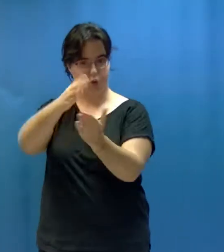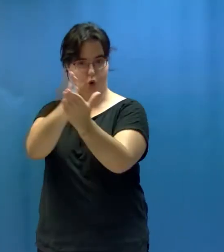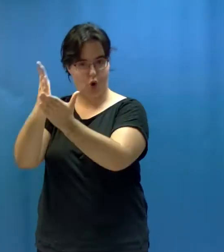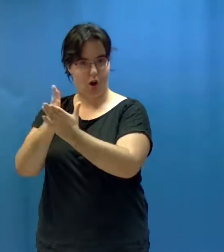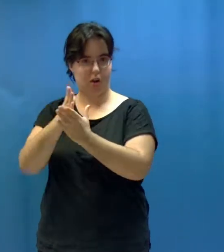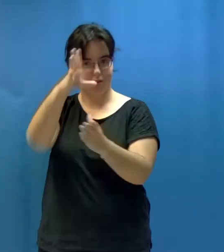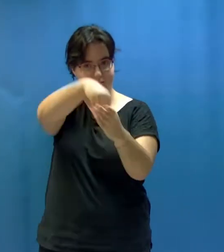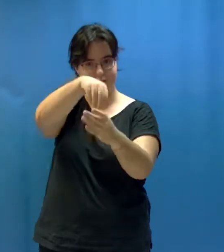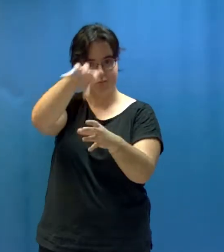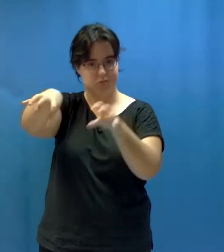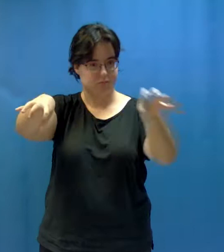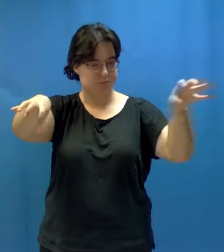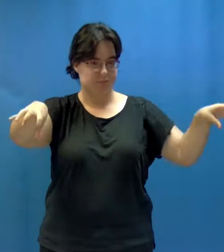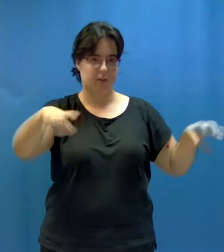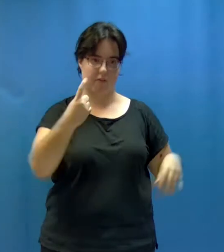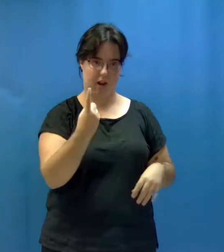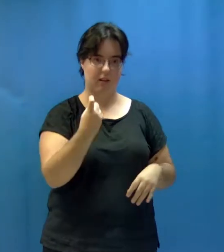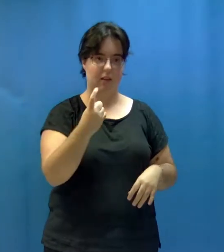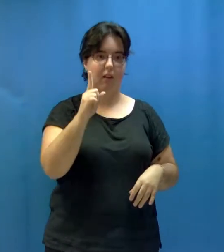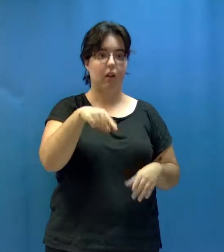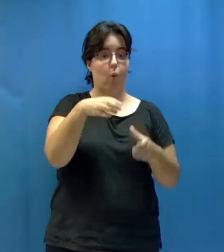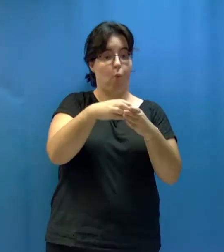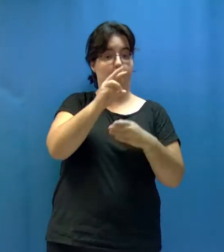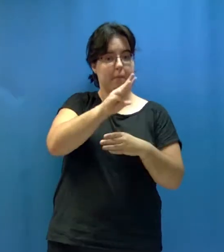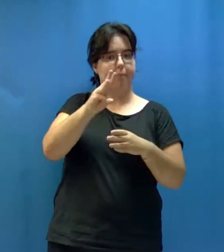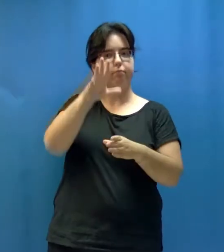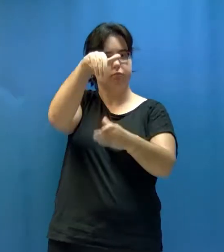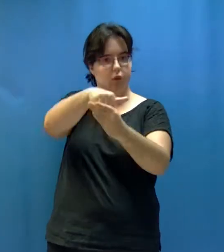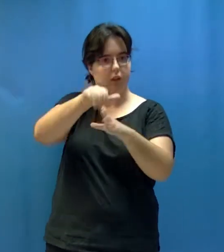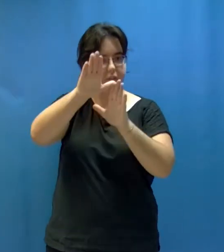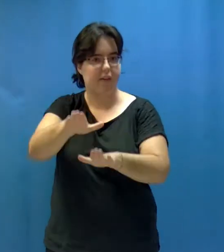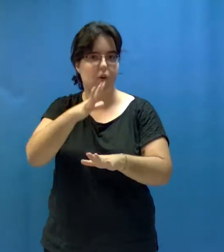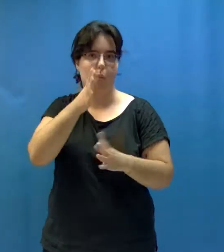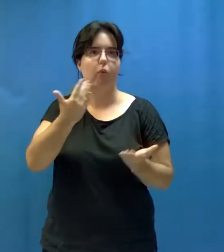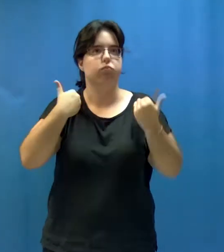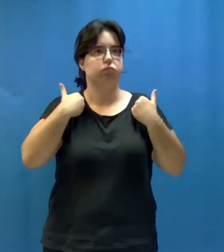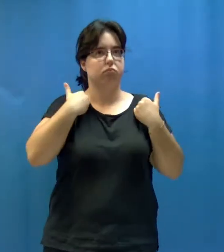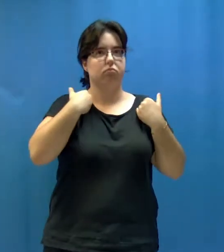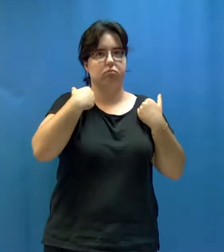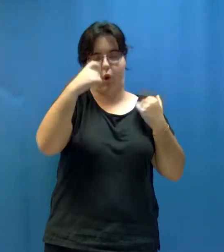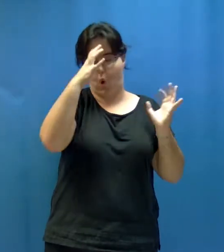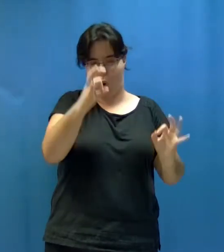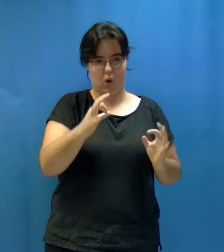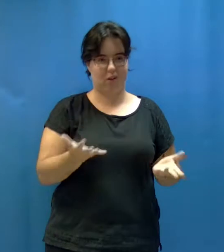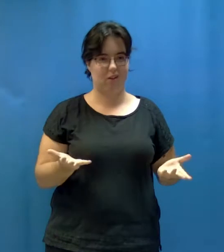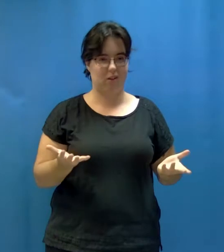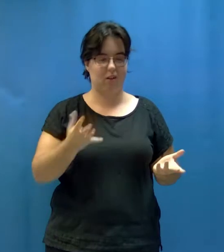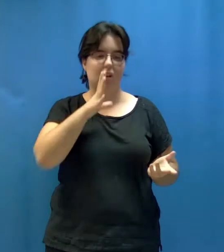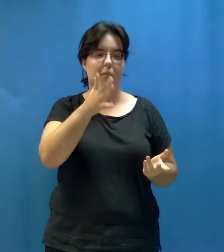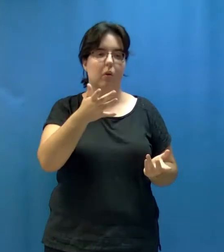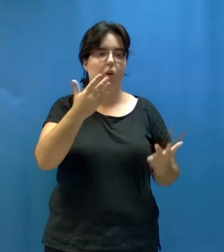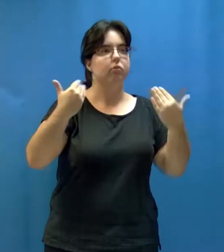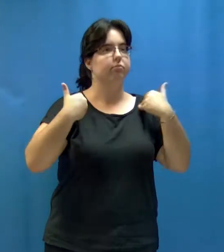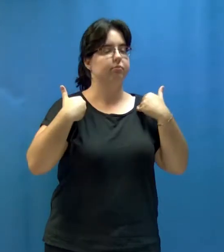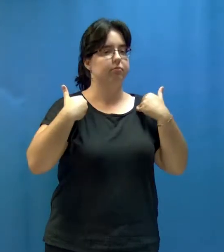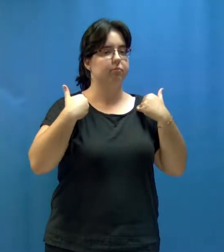El grup municipal popular hem votat a favor d'aquesta iniciativa per responsabilitat i per coherència. Per responsabilitat, perquè si